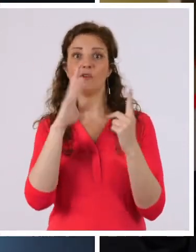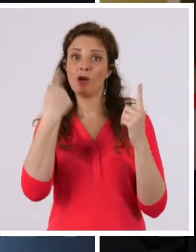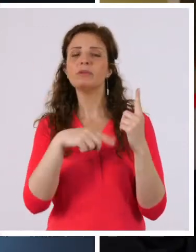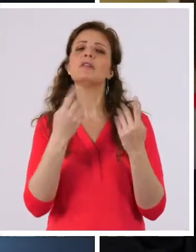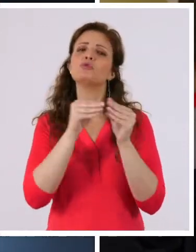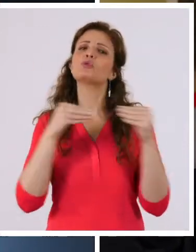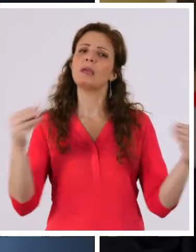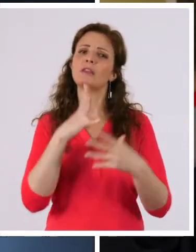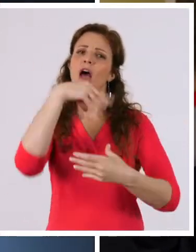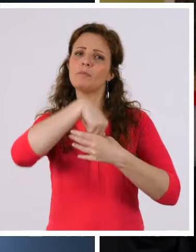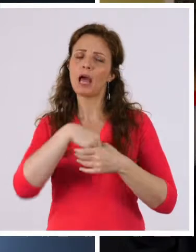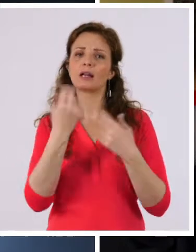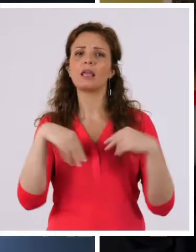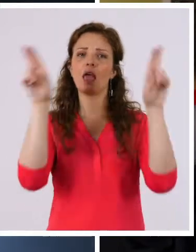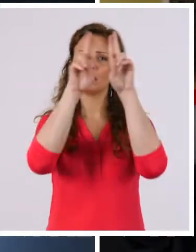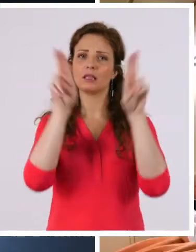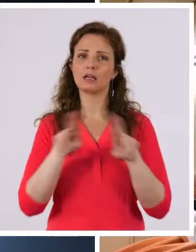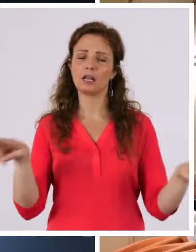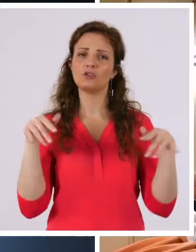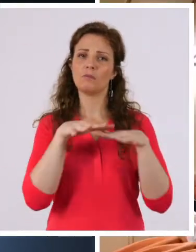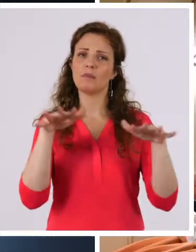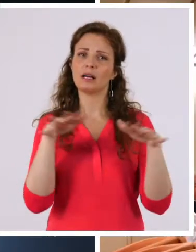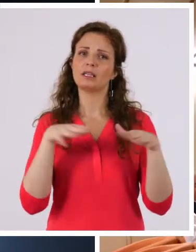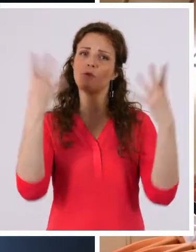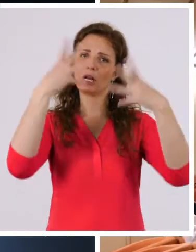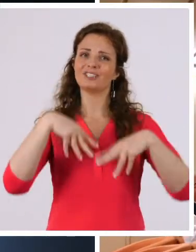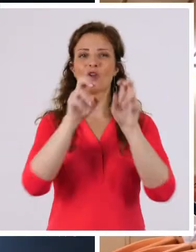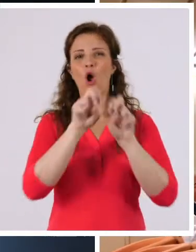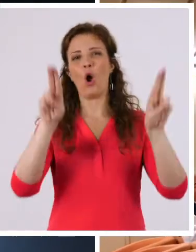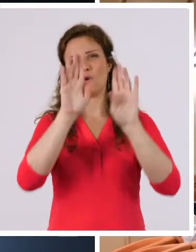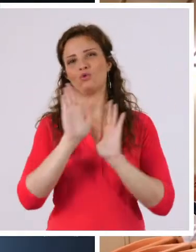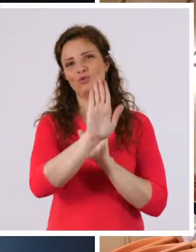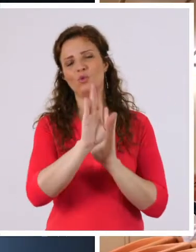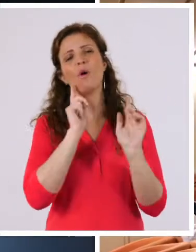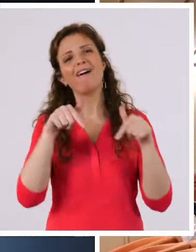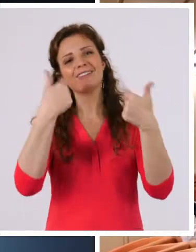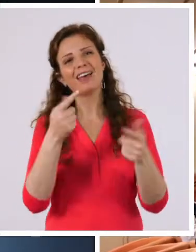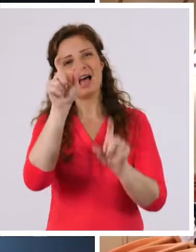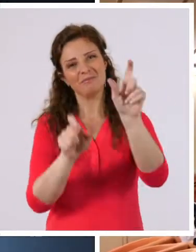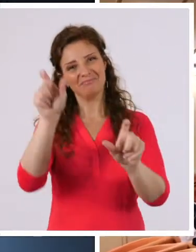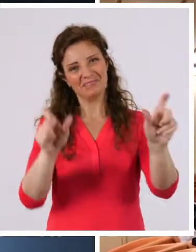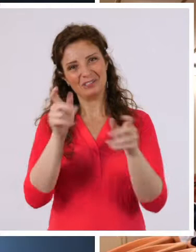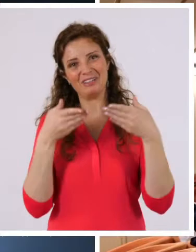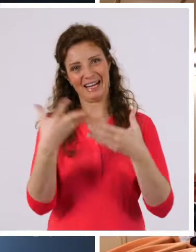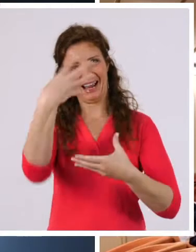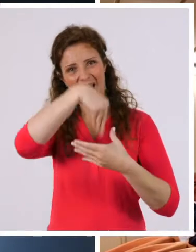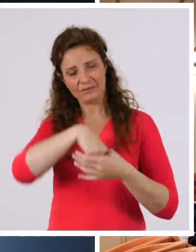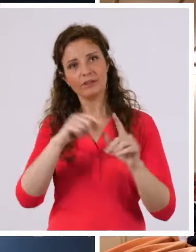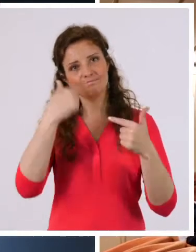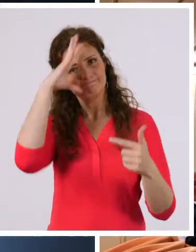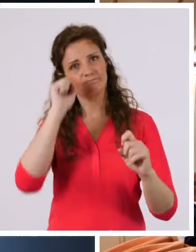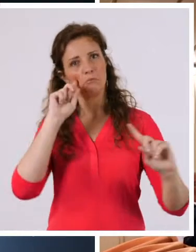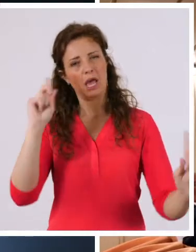consigliati dall'International Maritime Organization delle Nazioni Unite per facilitare ai passeggeri la comprensione